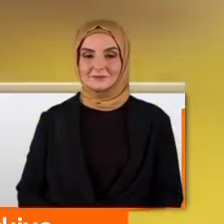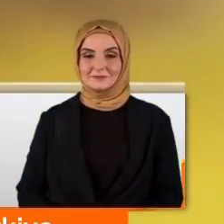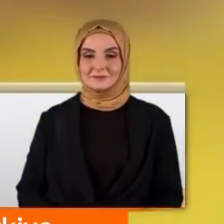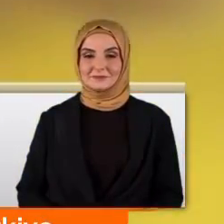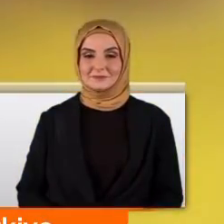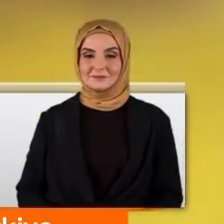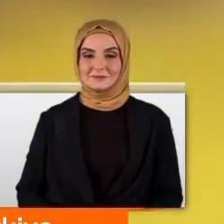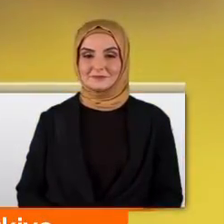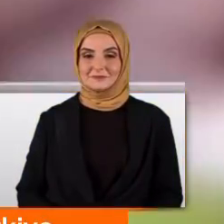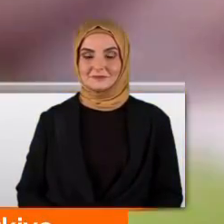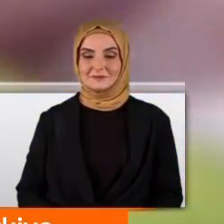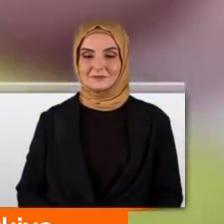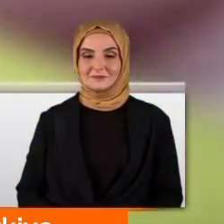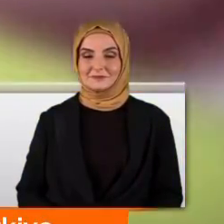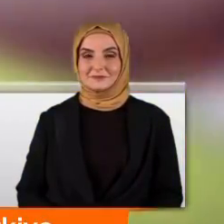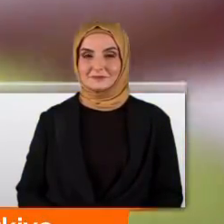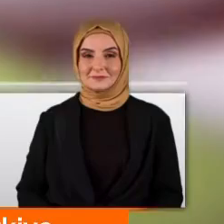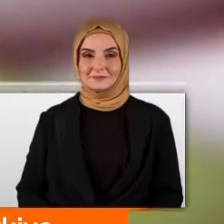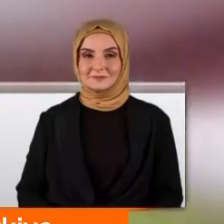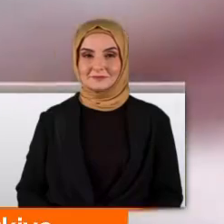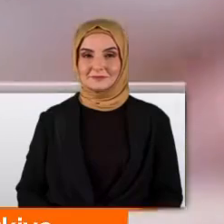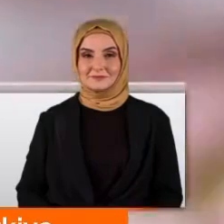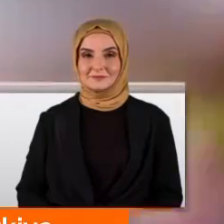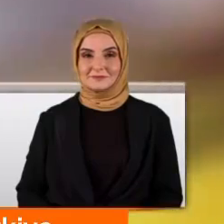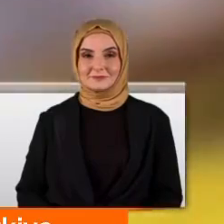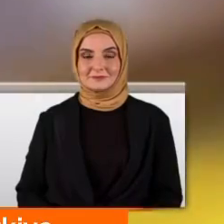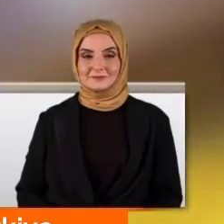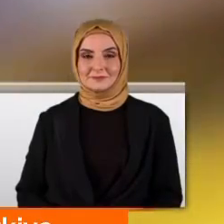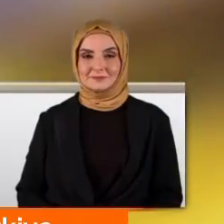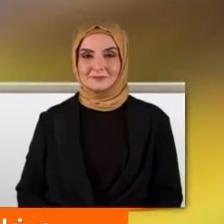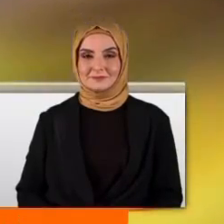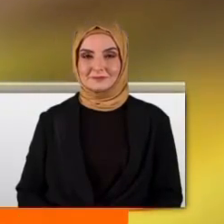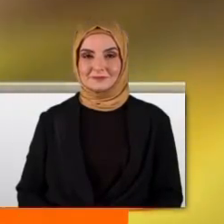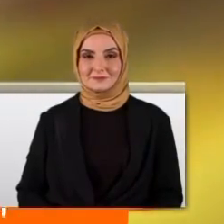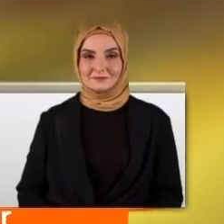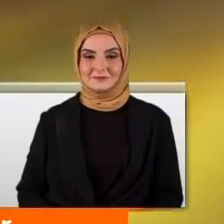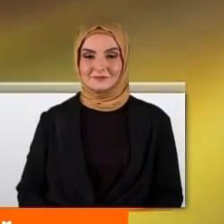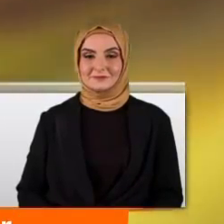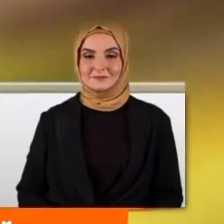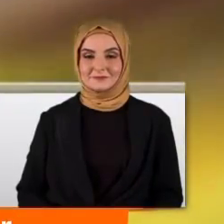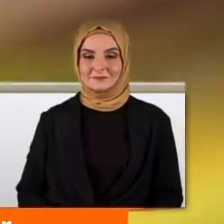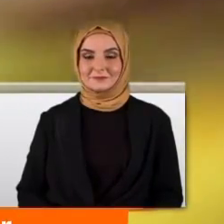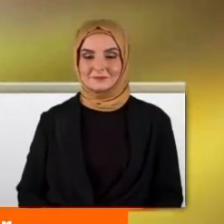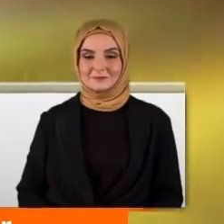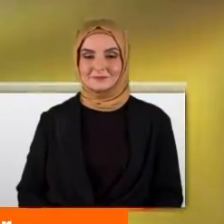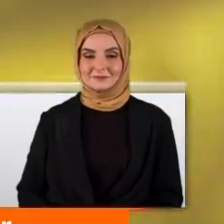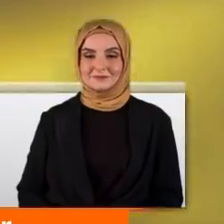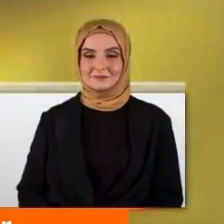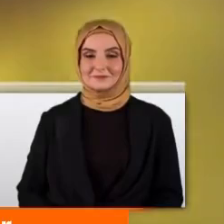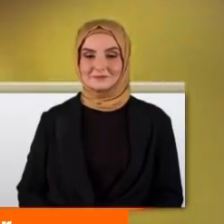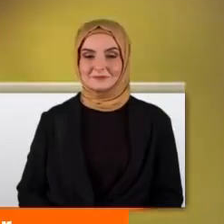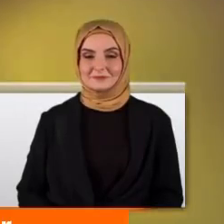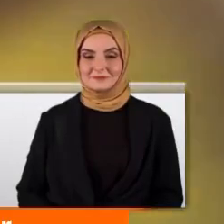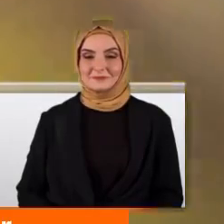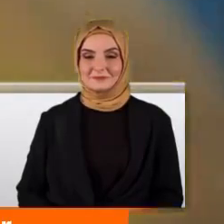Tamam, ben oraya bir kahvaltı yapayım şimdi. Senin yanağın oğlu sinek mi yedi? Evet. Nasıl yemiş? Kopara kopara.